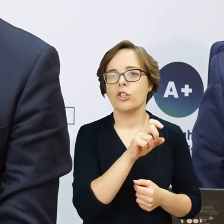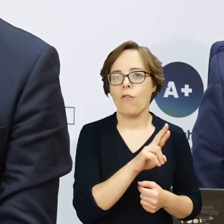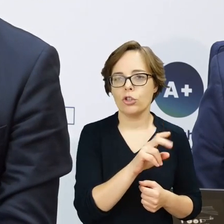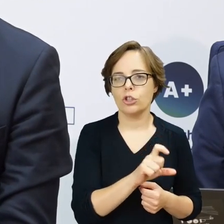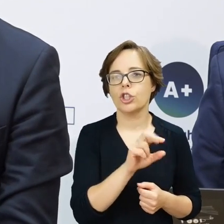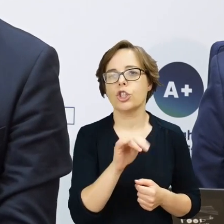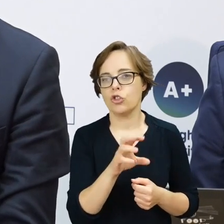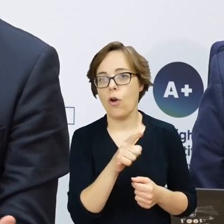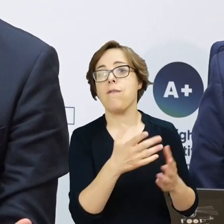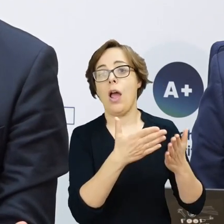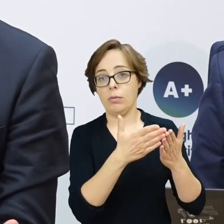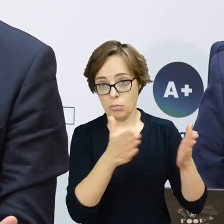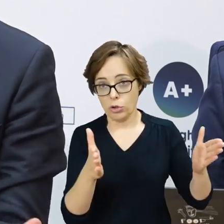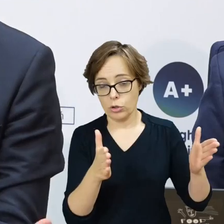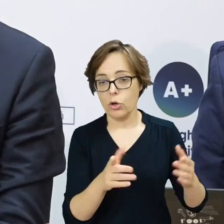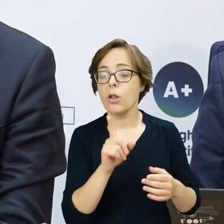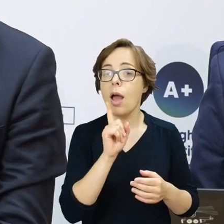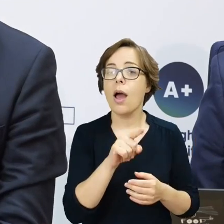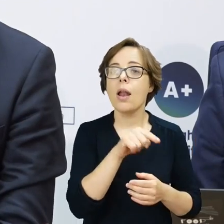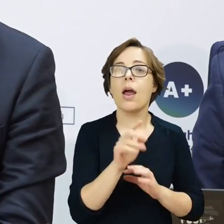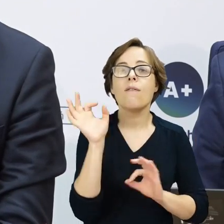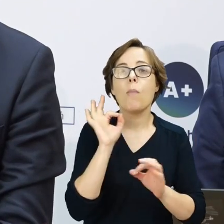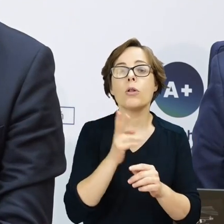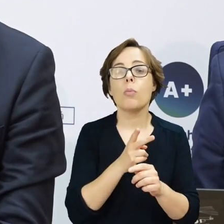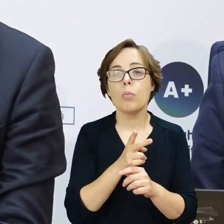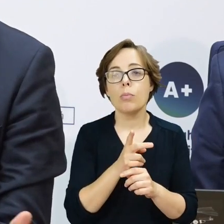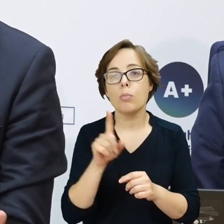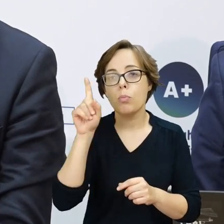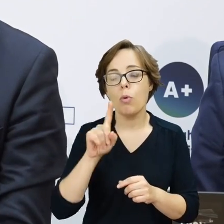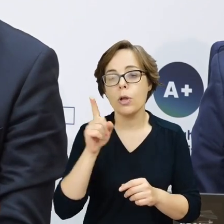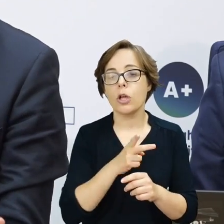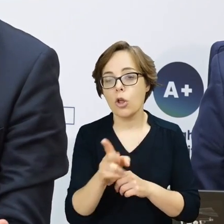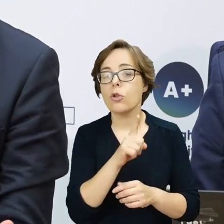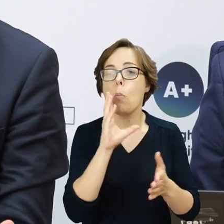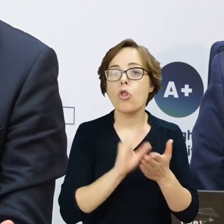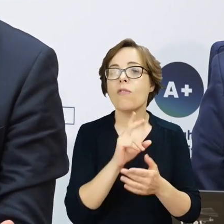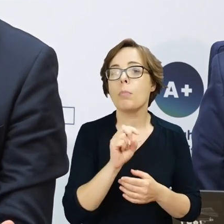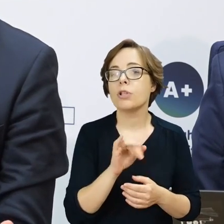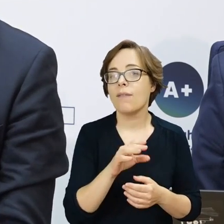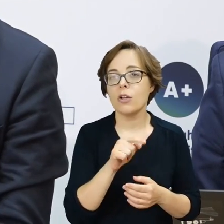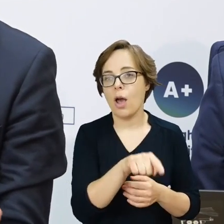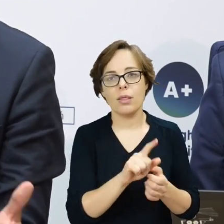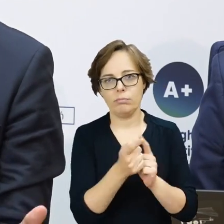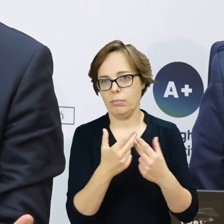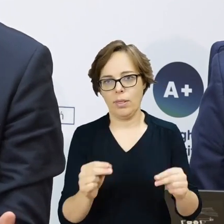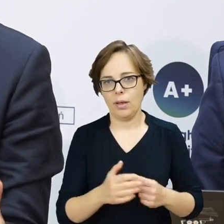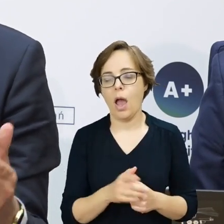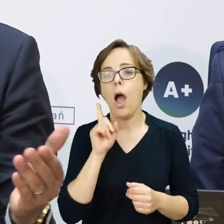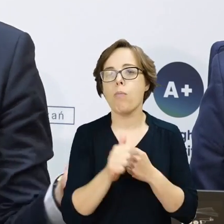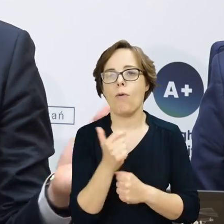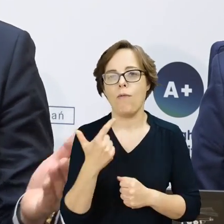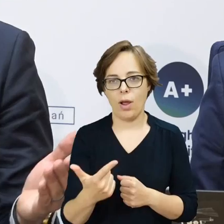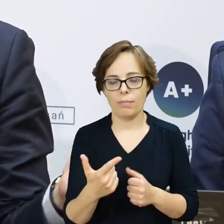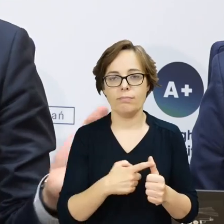powszechnych w sprawach związanych z dostępem do informacji publicznej, czy jej ponownego przetwarzania. I to się dzieje z dwóch powodów. Pierwszy to jest ten